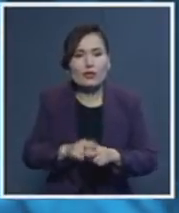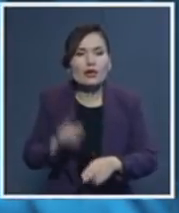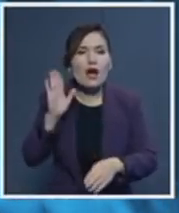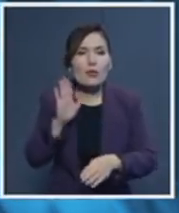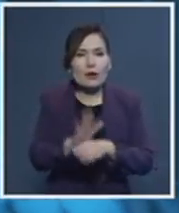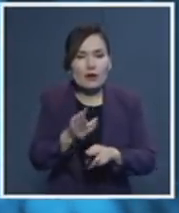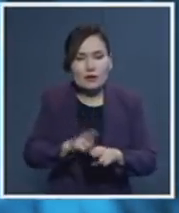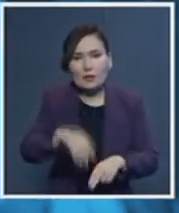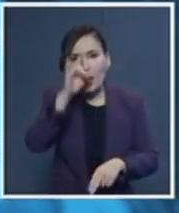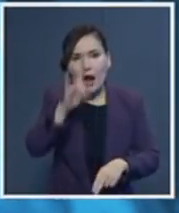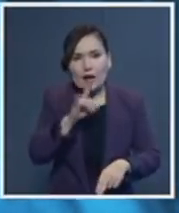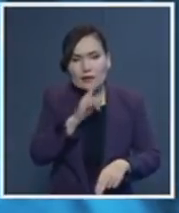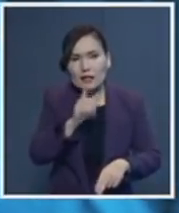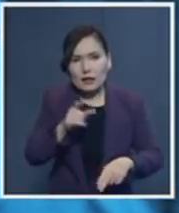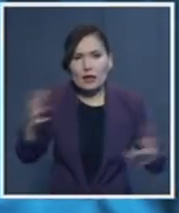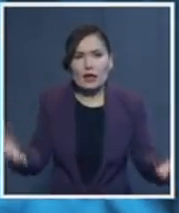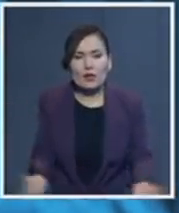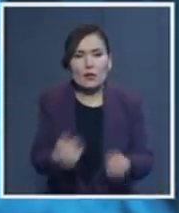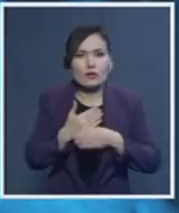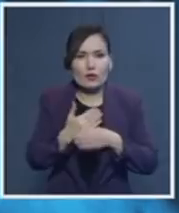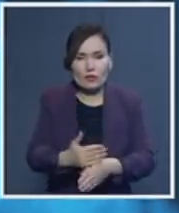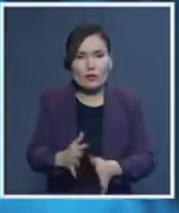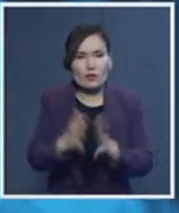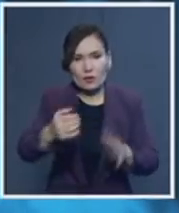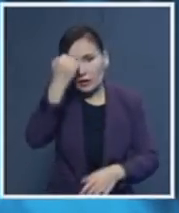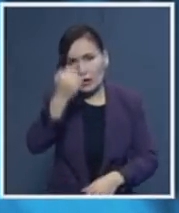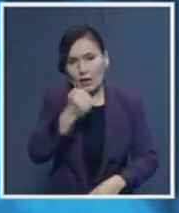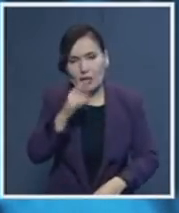қол ұшын созуға уәде еткеніне ризашылығын білдіруде.